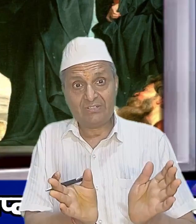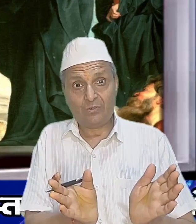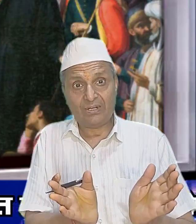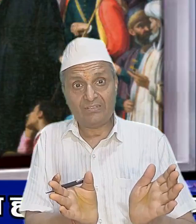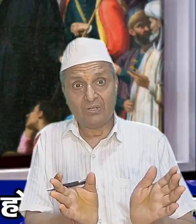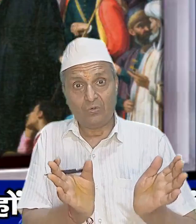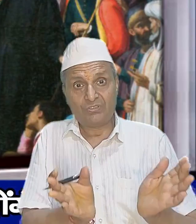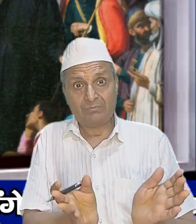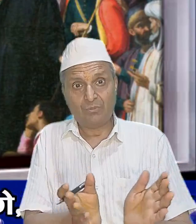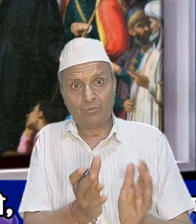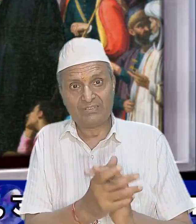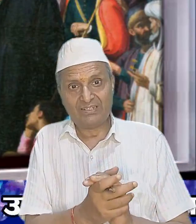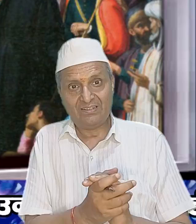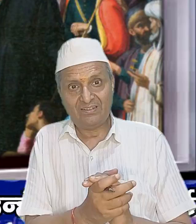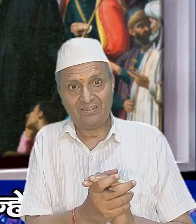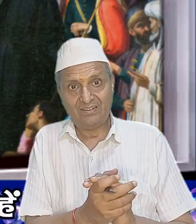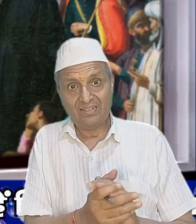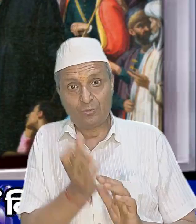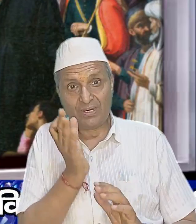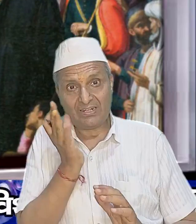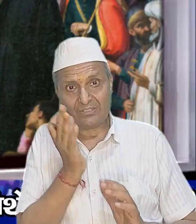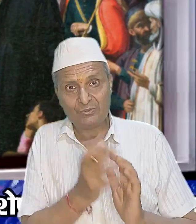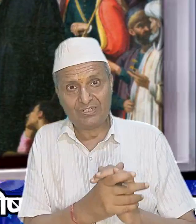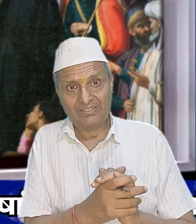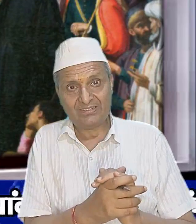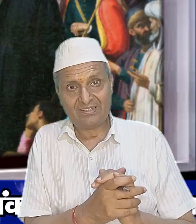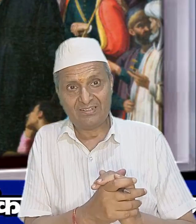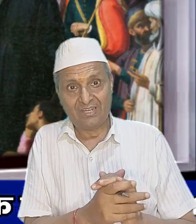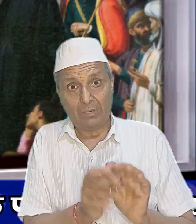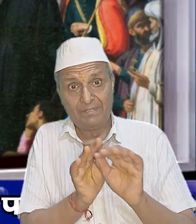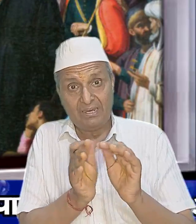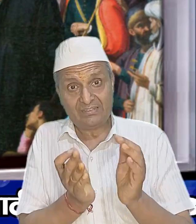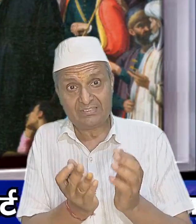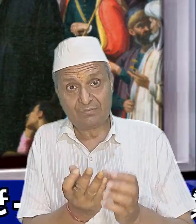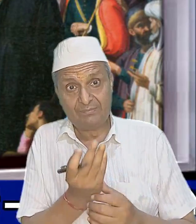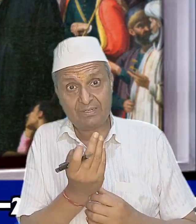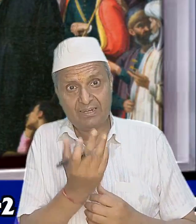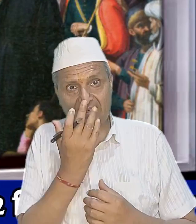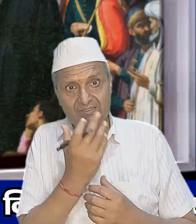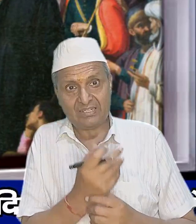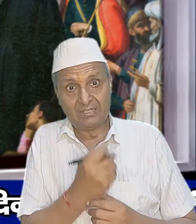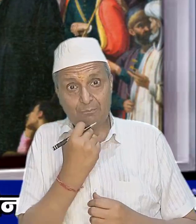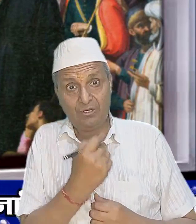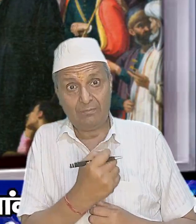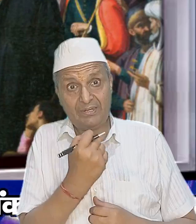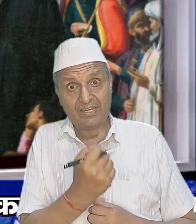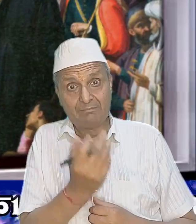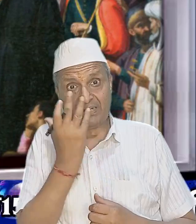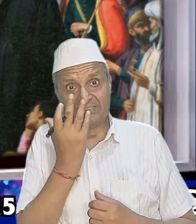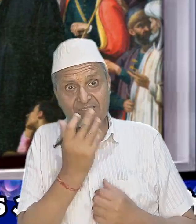तबीयत खराब हुई तो इस जो 1506 नाम मालूम है फ्रांसिस जेवियर, बड़ा खूंखार नाम